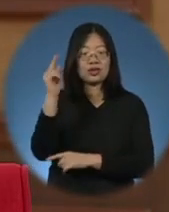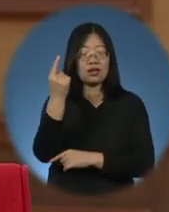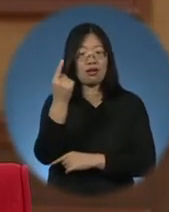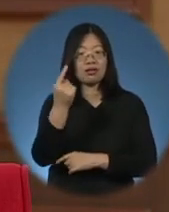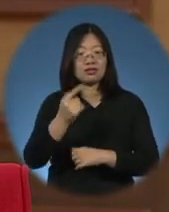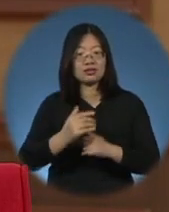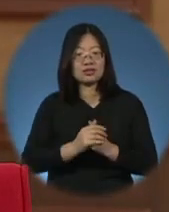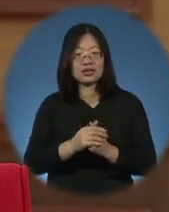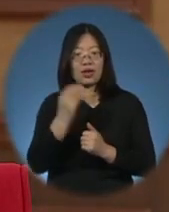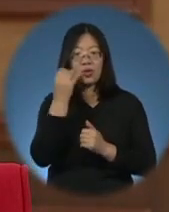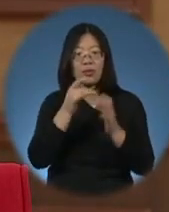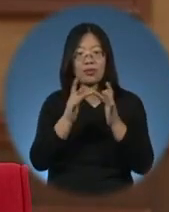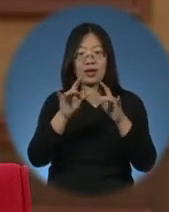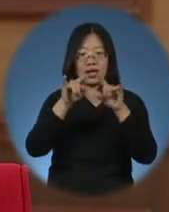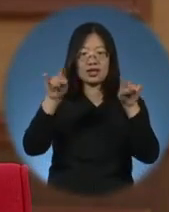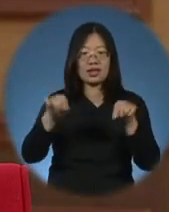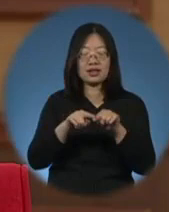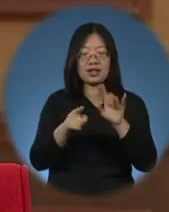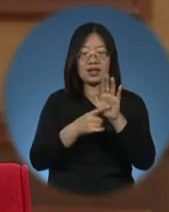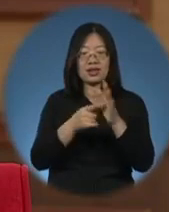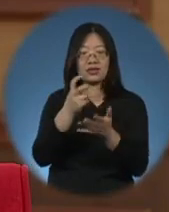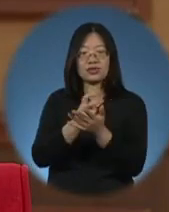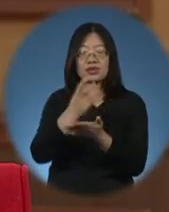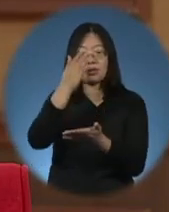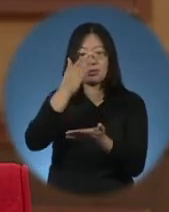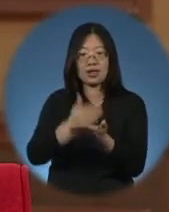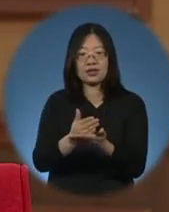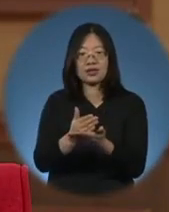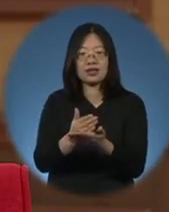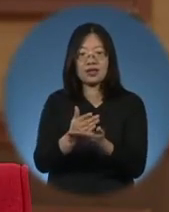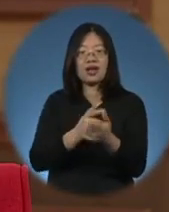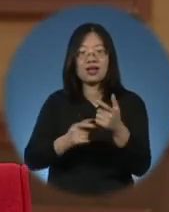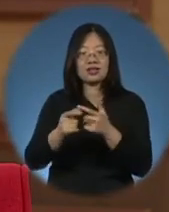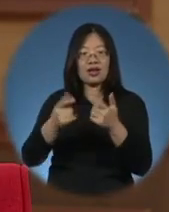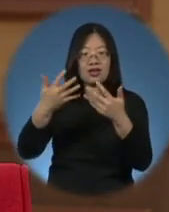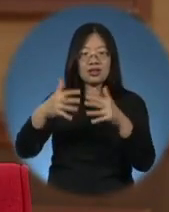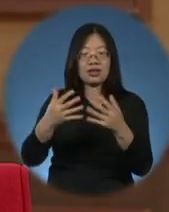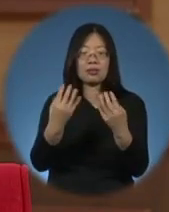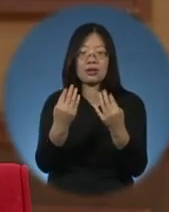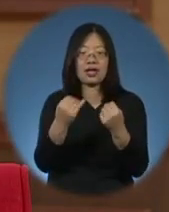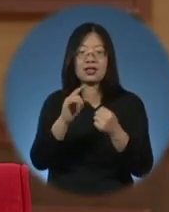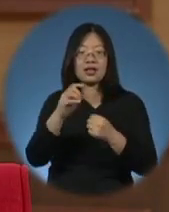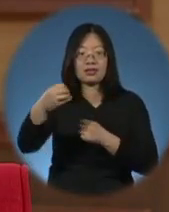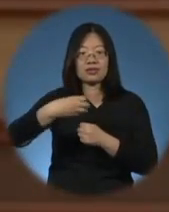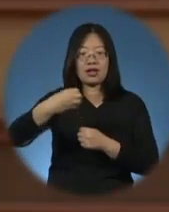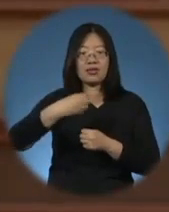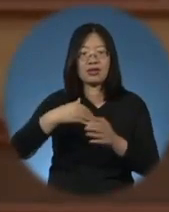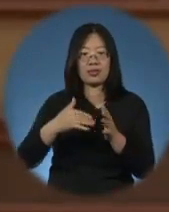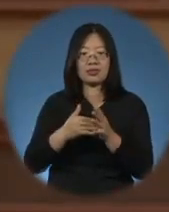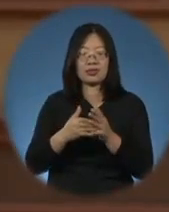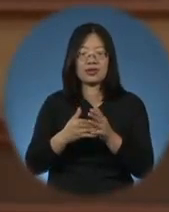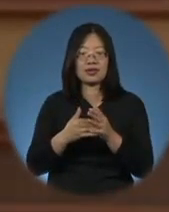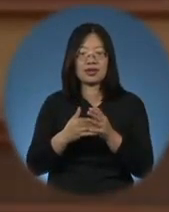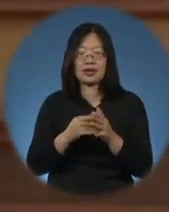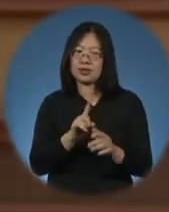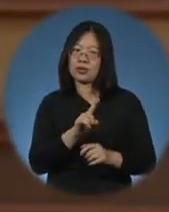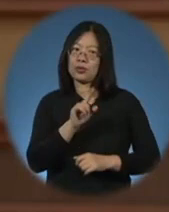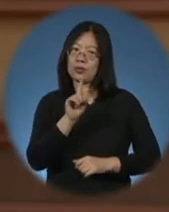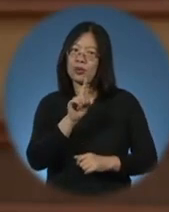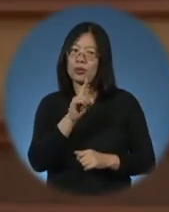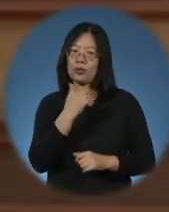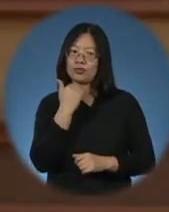그 홈페이지에서 공개한 그 규칙 말고도 고려할 사항들이 굉장히 많다고 말씀하시더라고요. 어떤